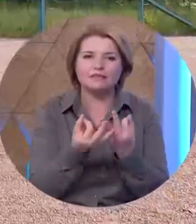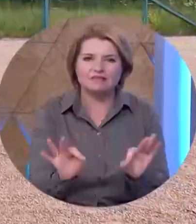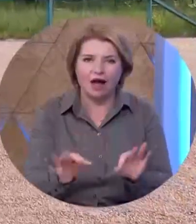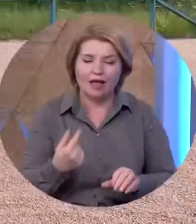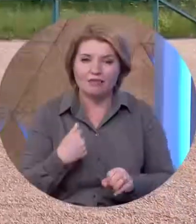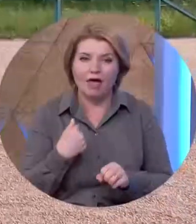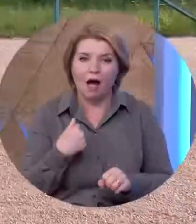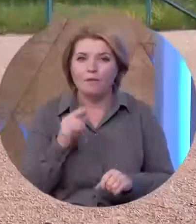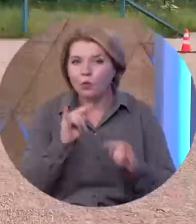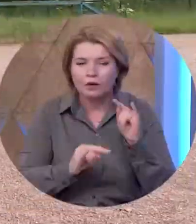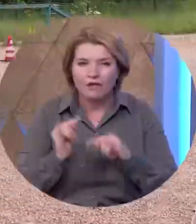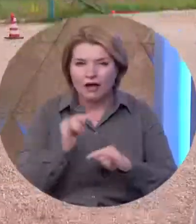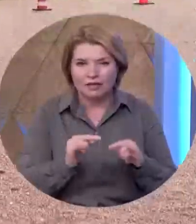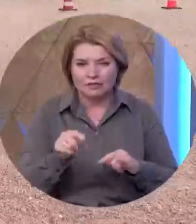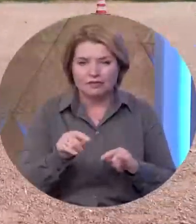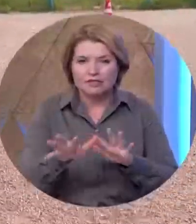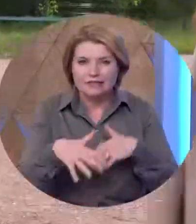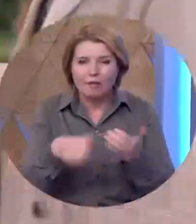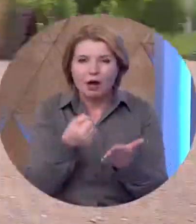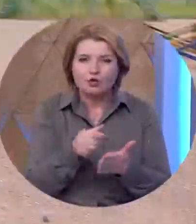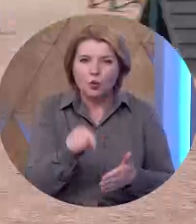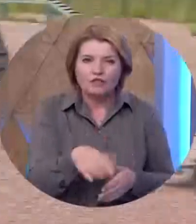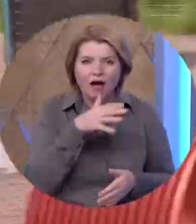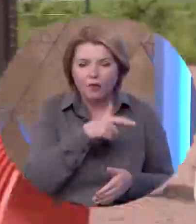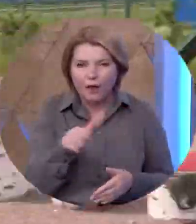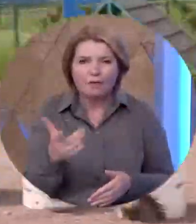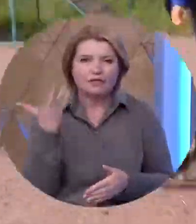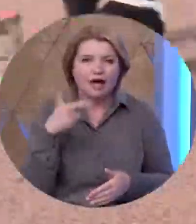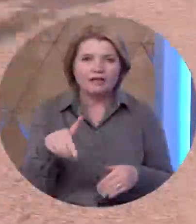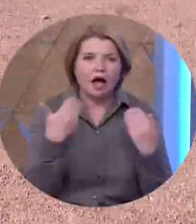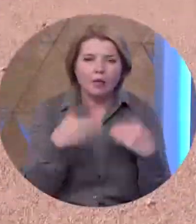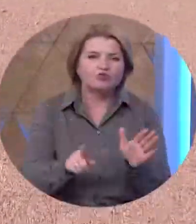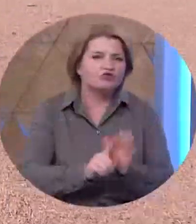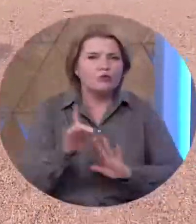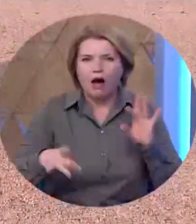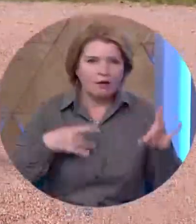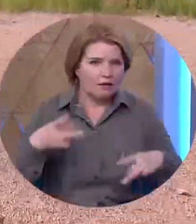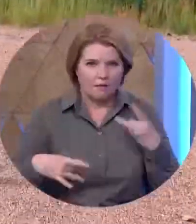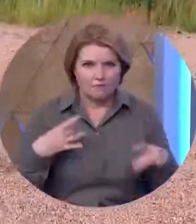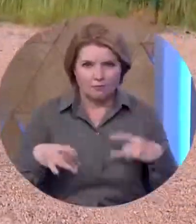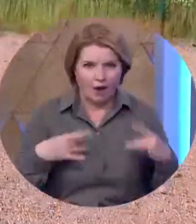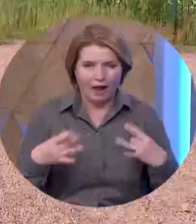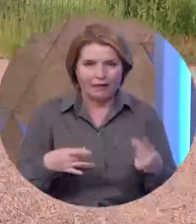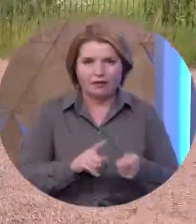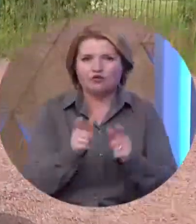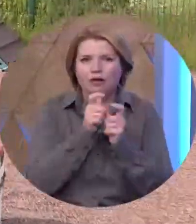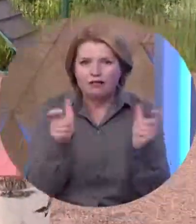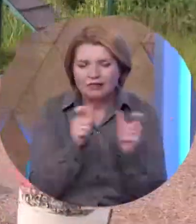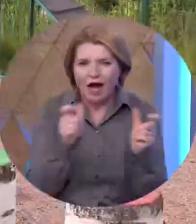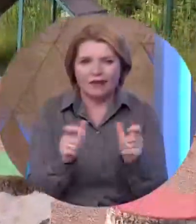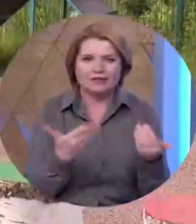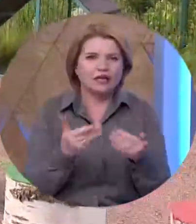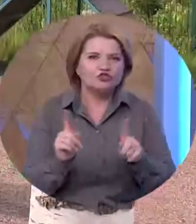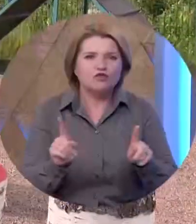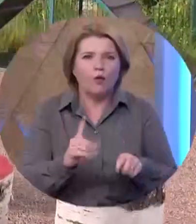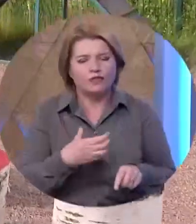похвалить собаку до того момента, когда она начала уже впадать в панику и лаять, или там чего-то бояться.